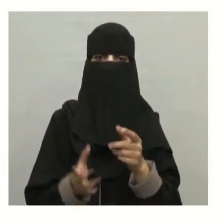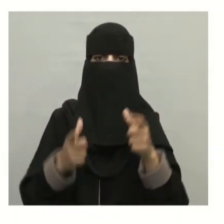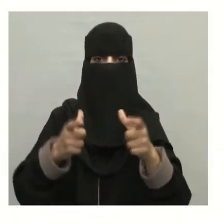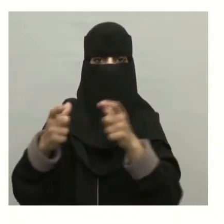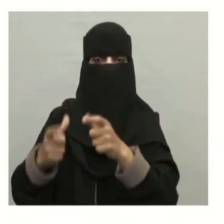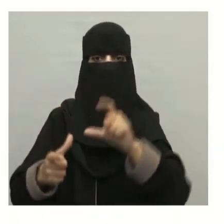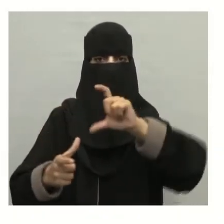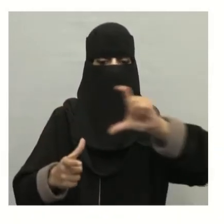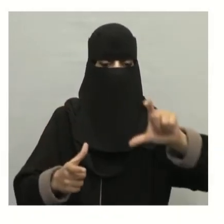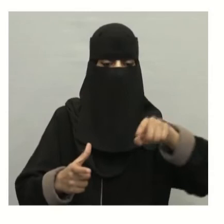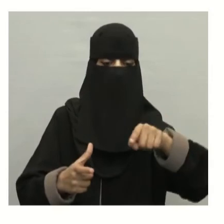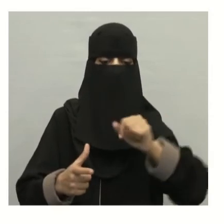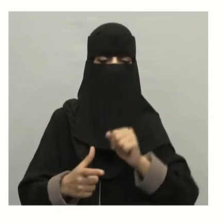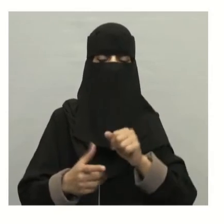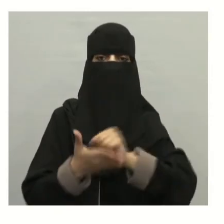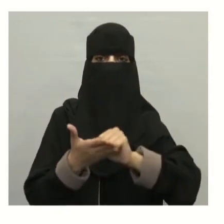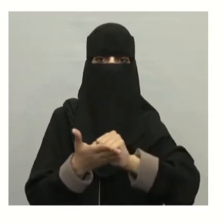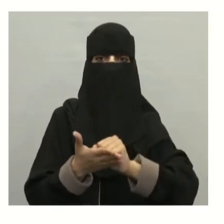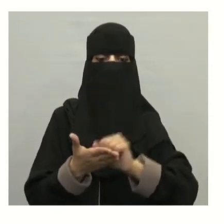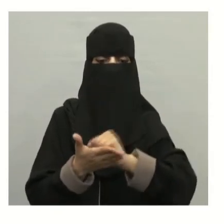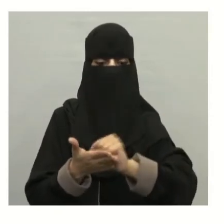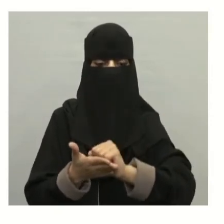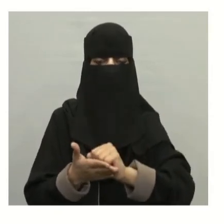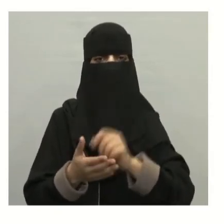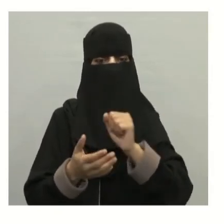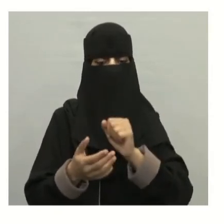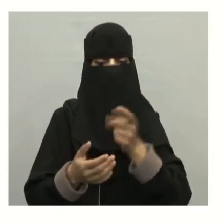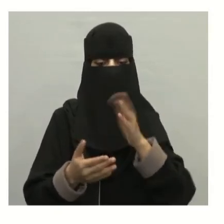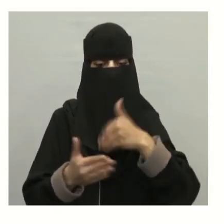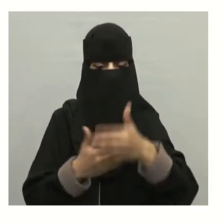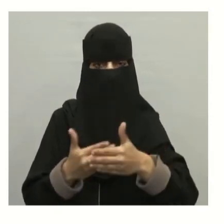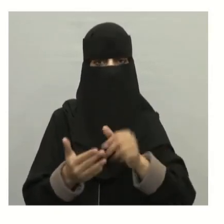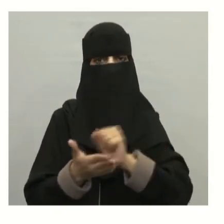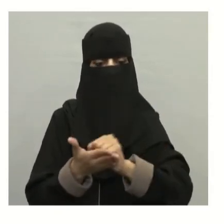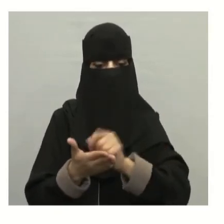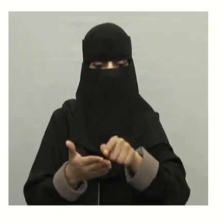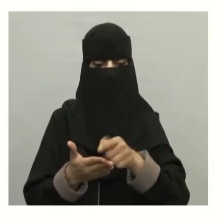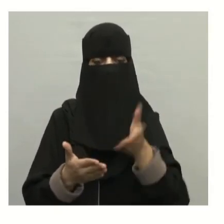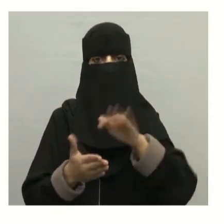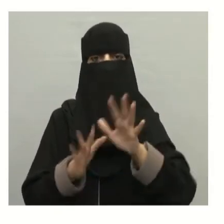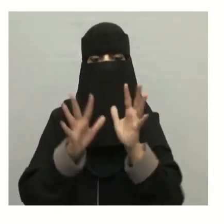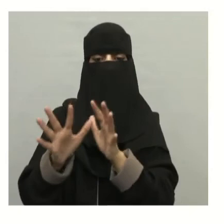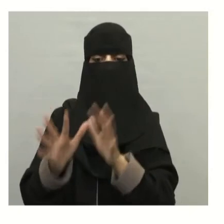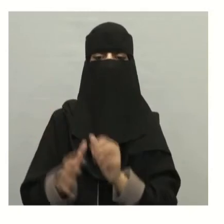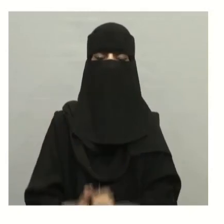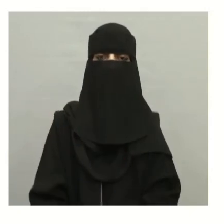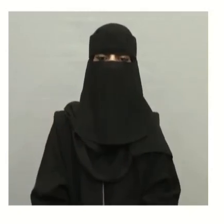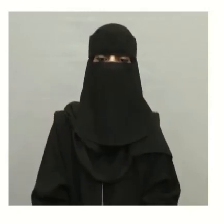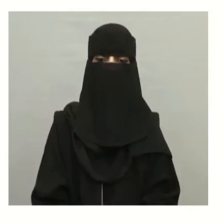أواني الطعام، تنظيفها وغسلها بعد الاستخدام وعدم